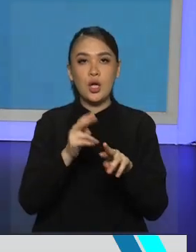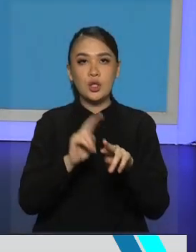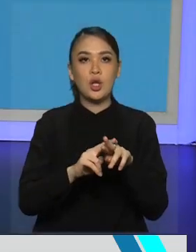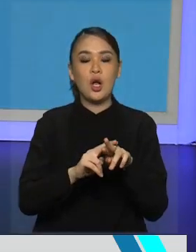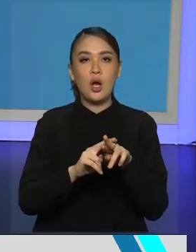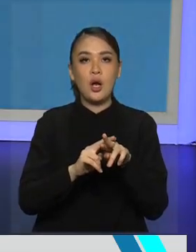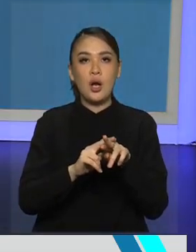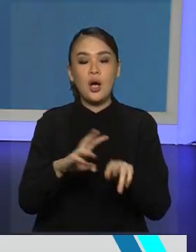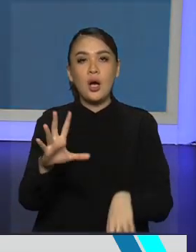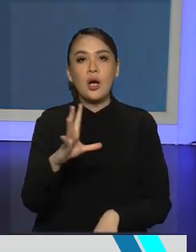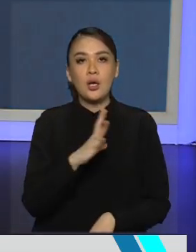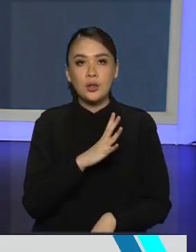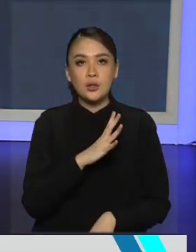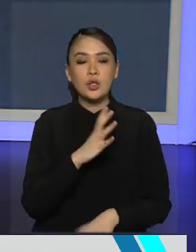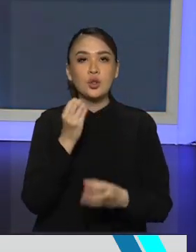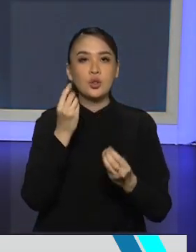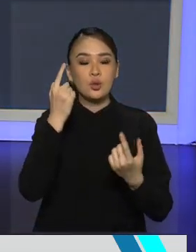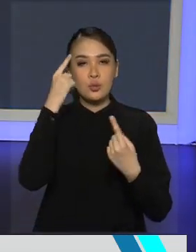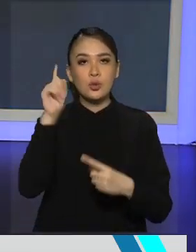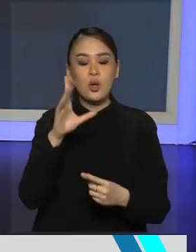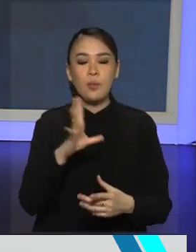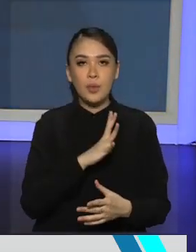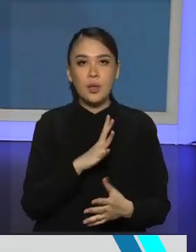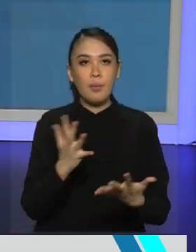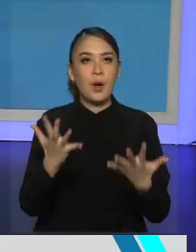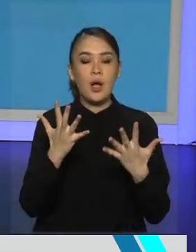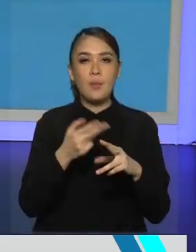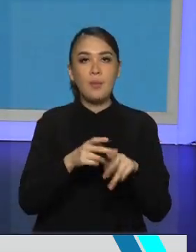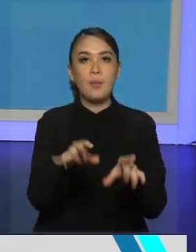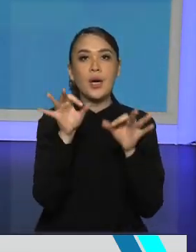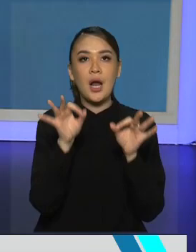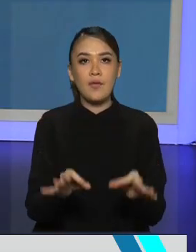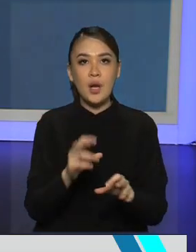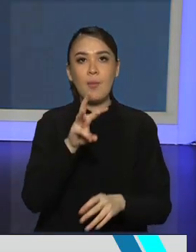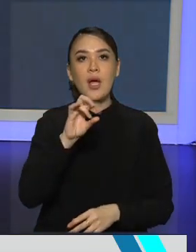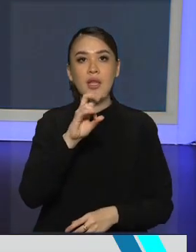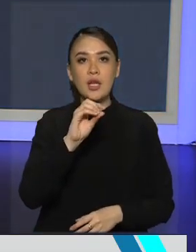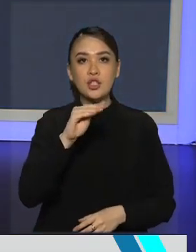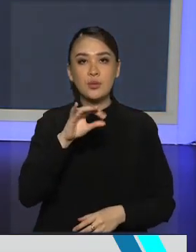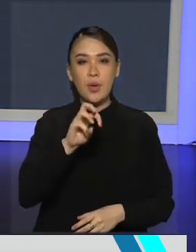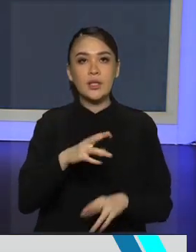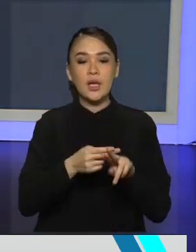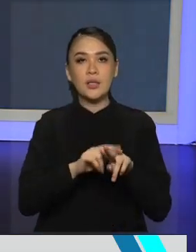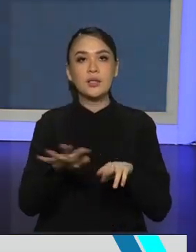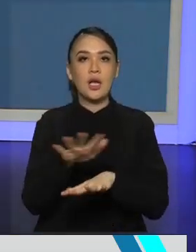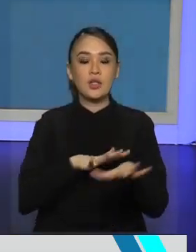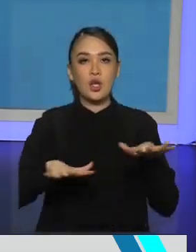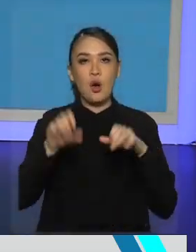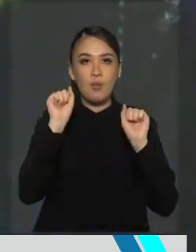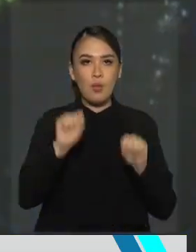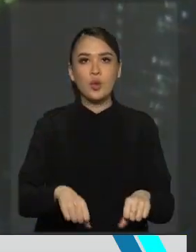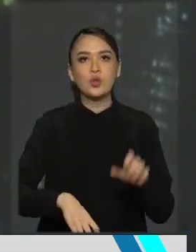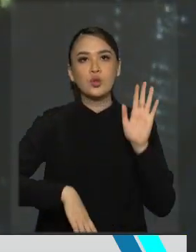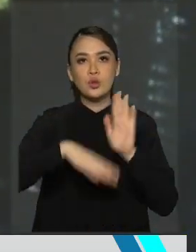пути. И я считаю, что это прям при правильном менеджменте страну можно вывести на совершенно